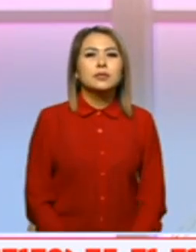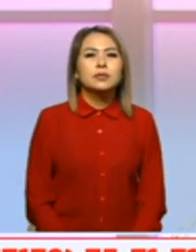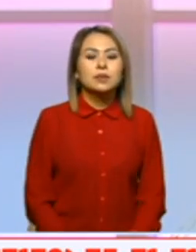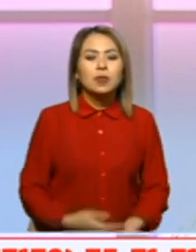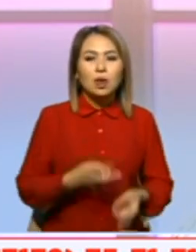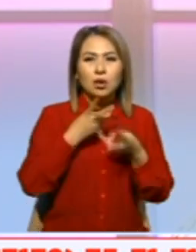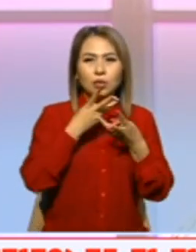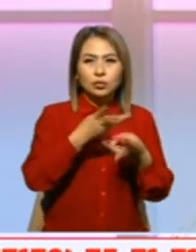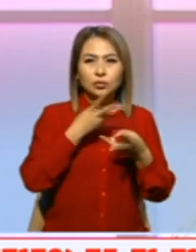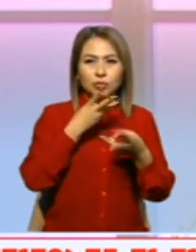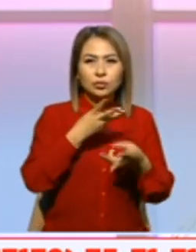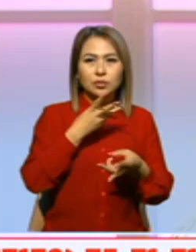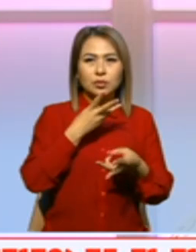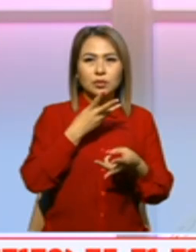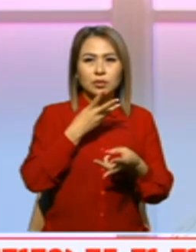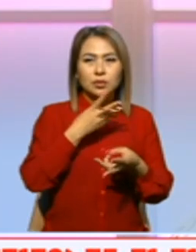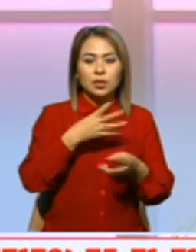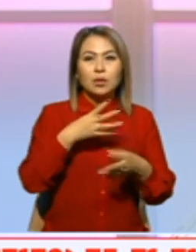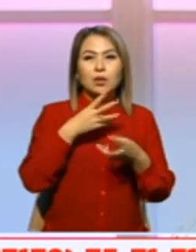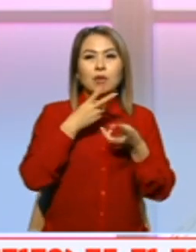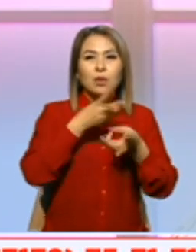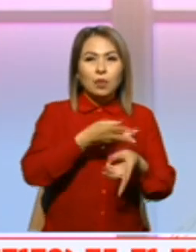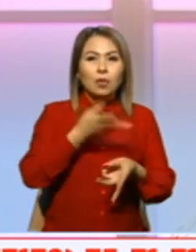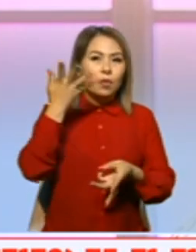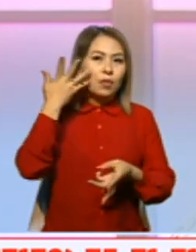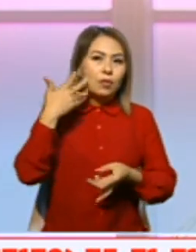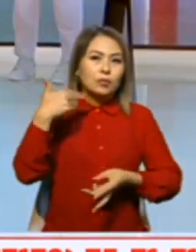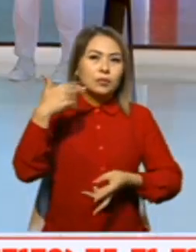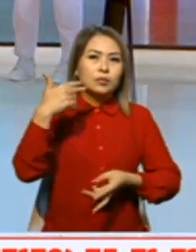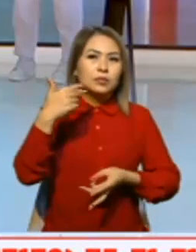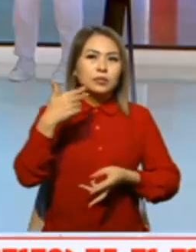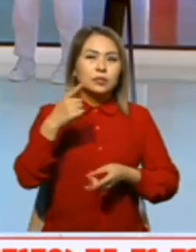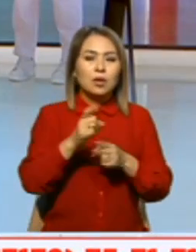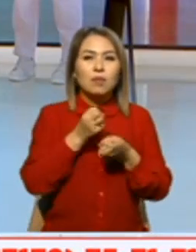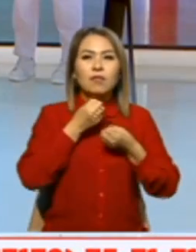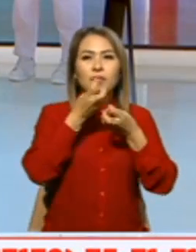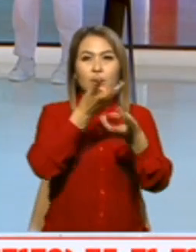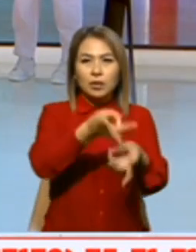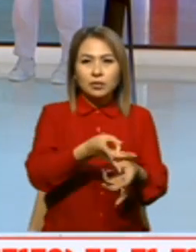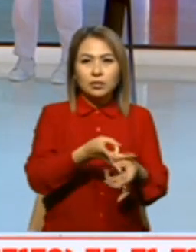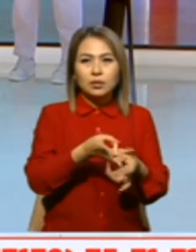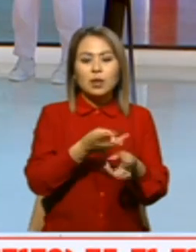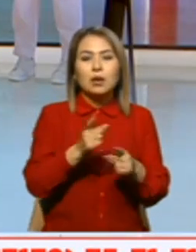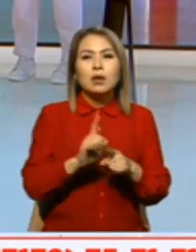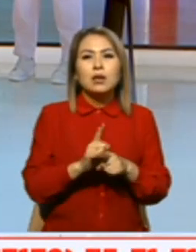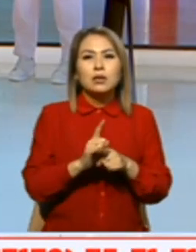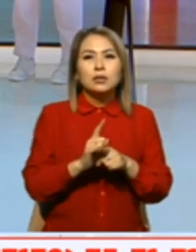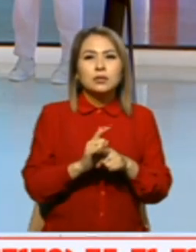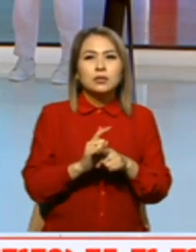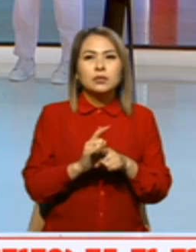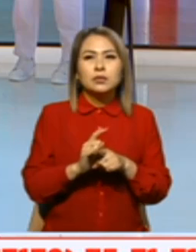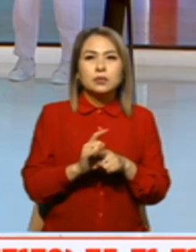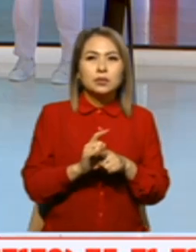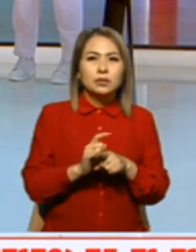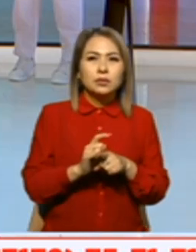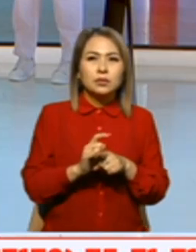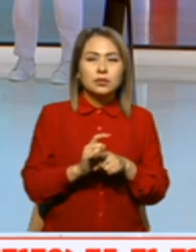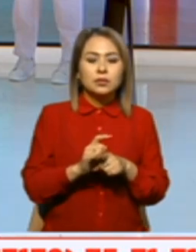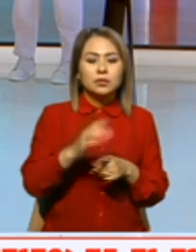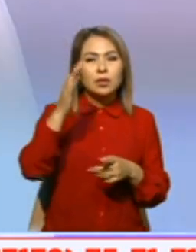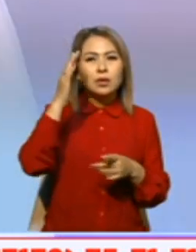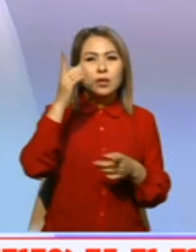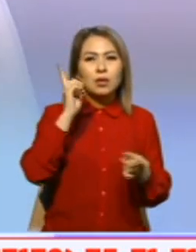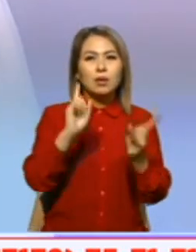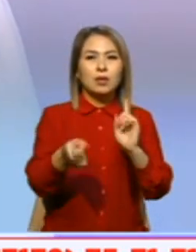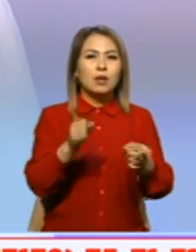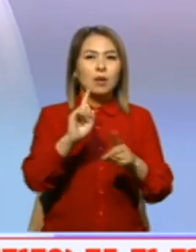құсуы, баланың емгеннен кейін, прям фонтанны деп айтамыз, құсуы, оның сосын шалқақтап